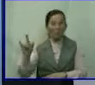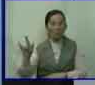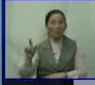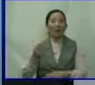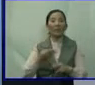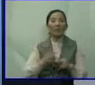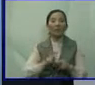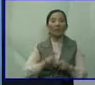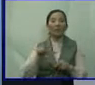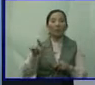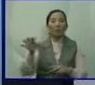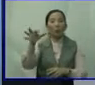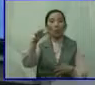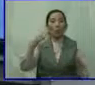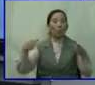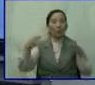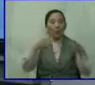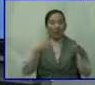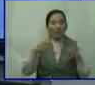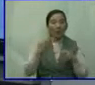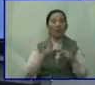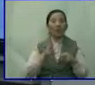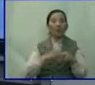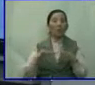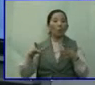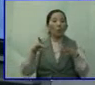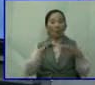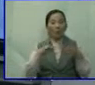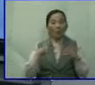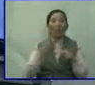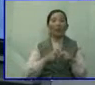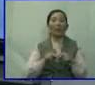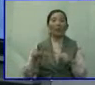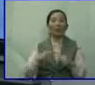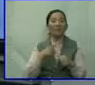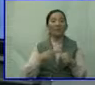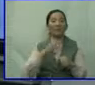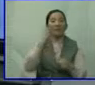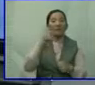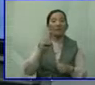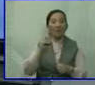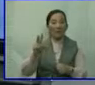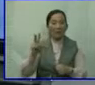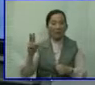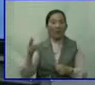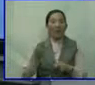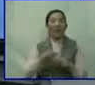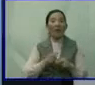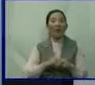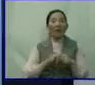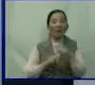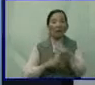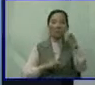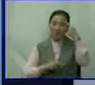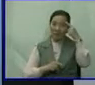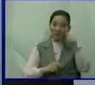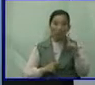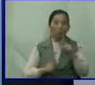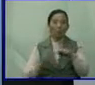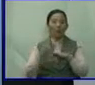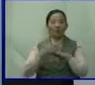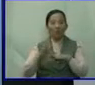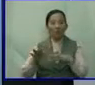Круговые диаграммы, их называют еще секторными диаграммами. Вы знаете, что части